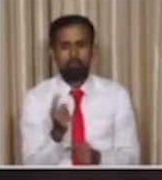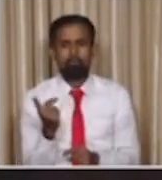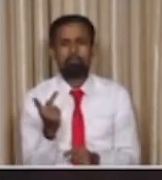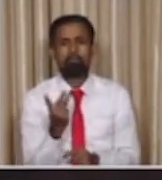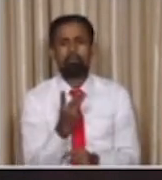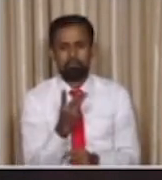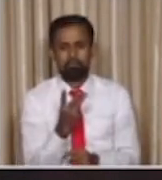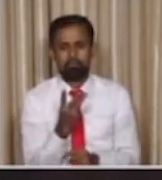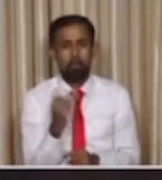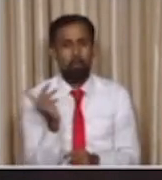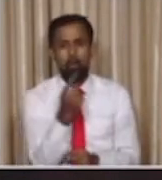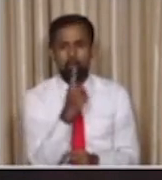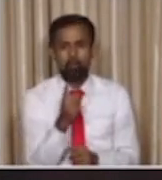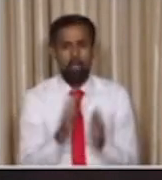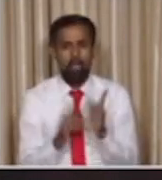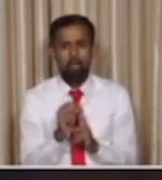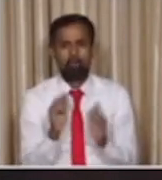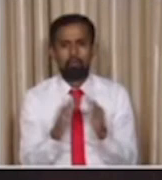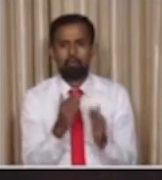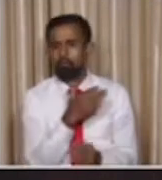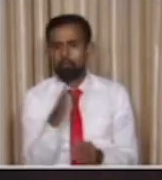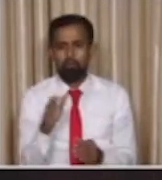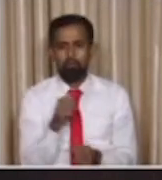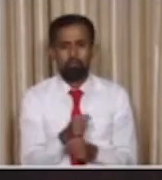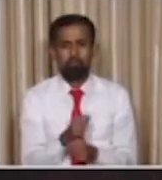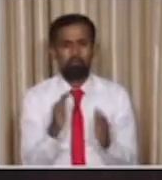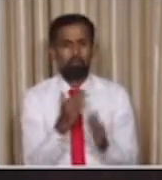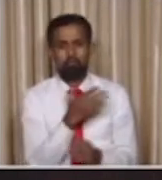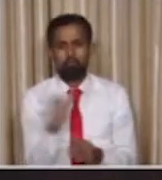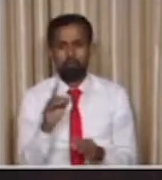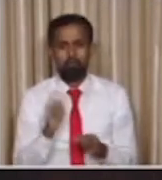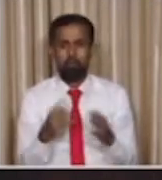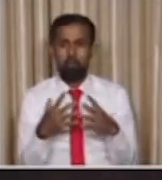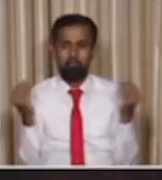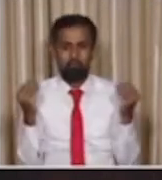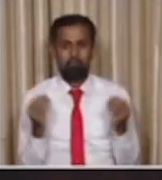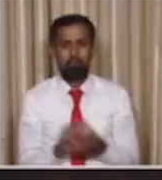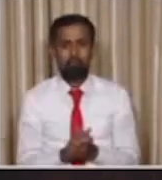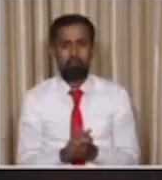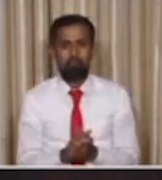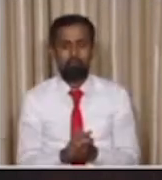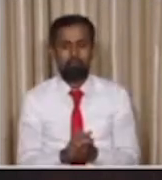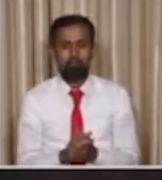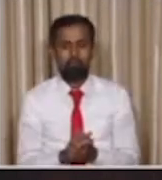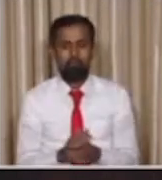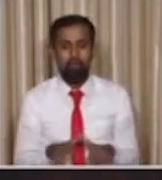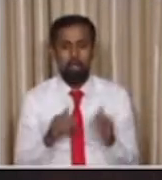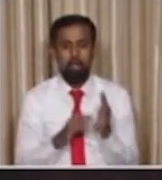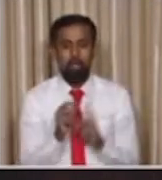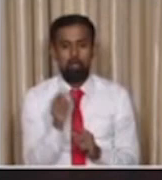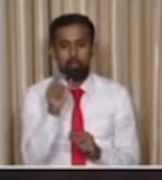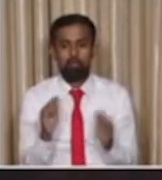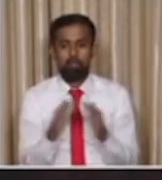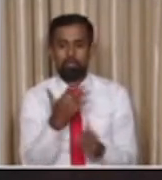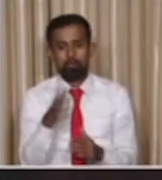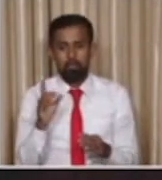විතරයි හැමෝම කිව්වේ සෞඛ්‍ය අමාත්‍ය ගෙදර යවමු ආණ්ඩුව ගෙදර යවමු ප්‍රශ්න විසඳගමු කියලා හැබැයි සෞඛ්‍ය අමාත්‍යතුමා ගෙදර